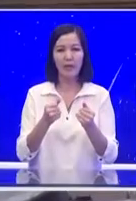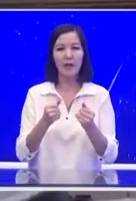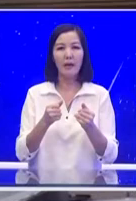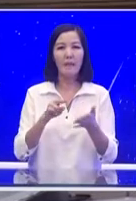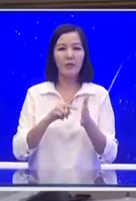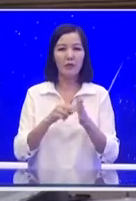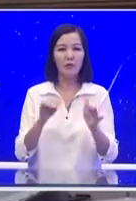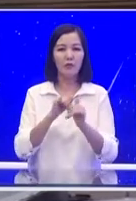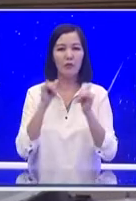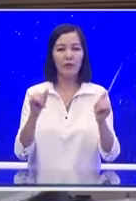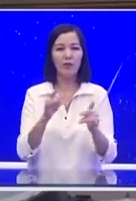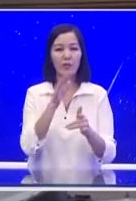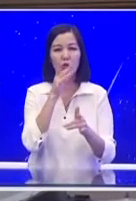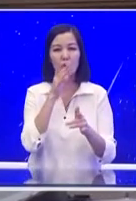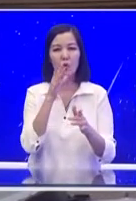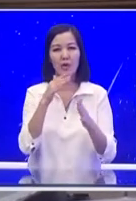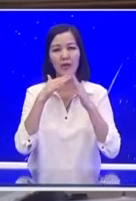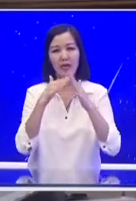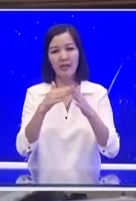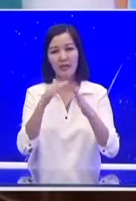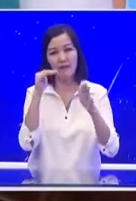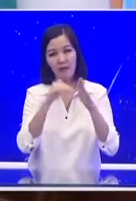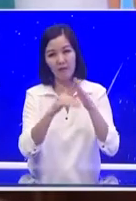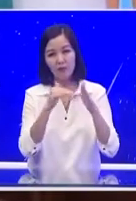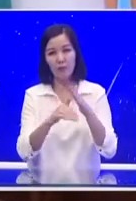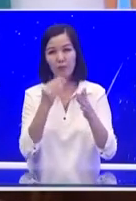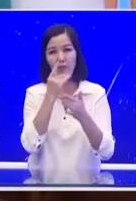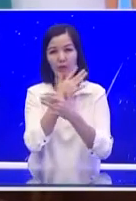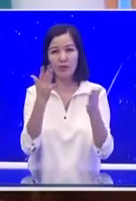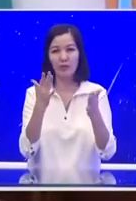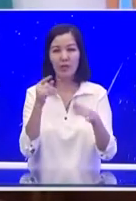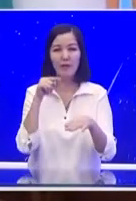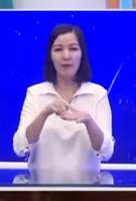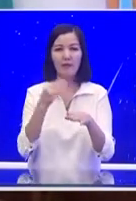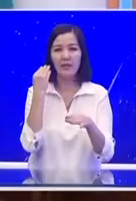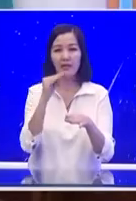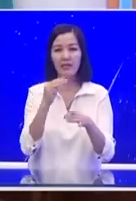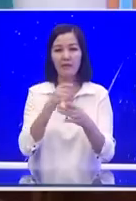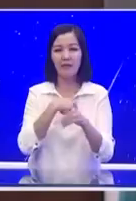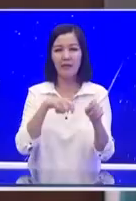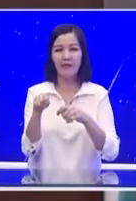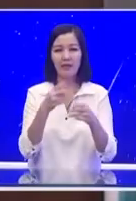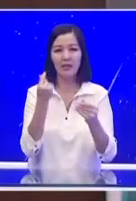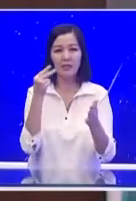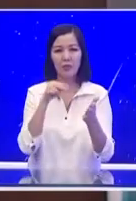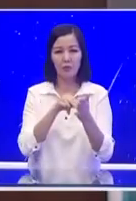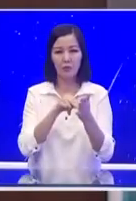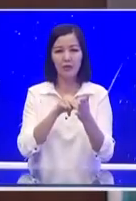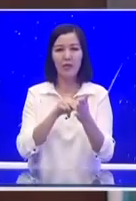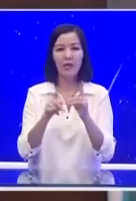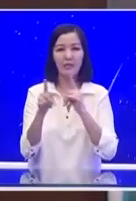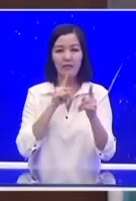образом, планируется увеличить срок хранения овощной продукции, что сможет повлиять на качество товара и его себестоимость. В ходе